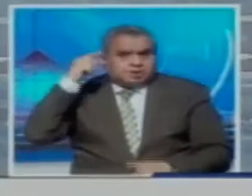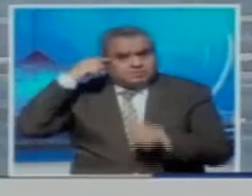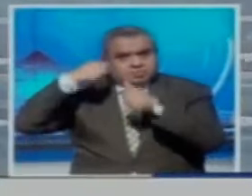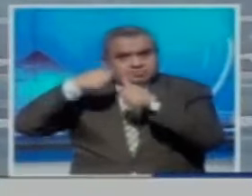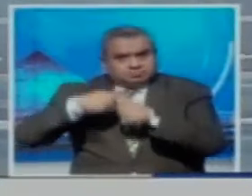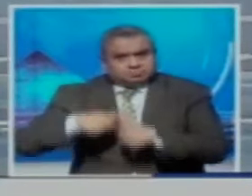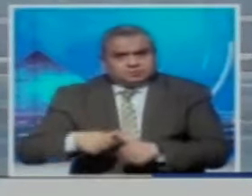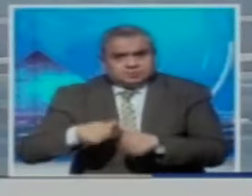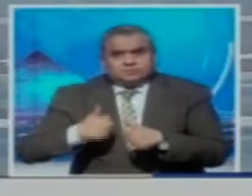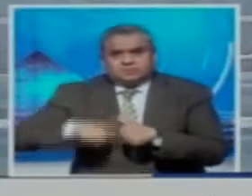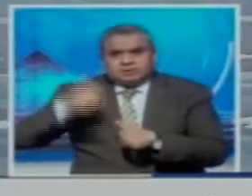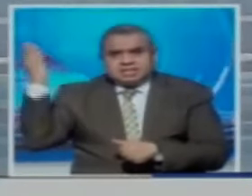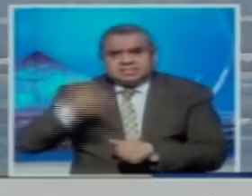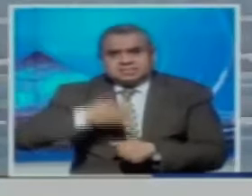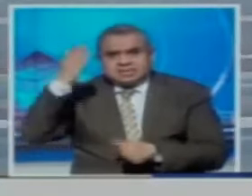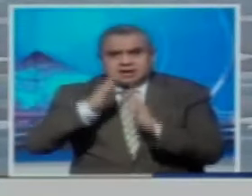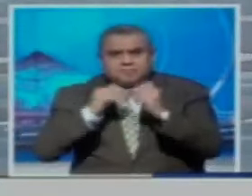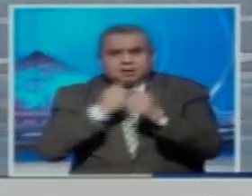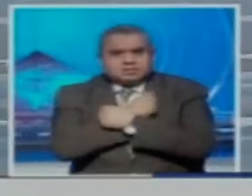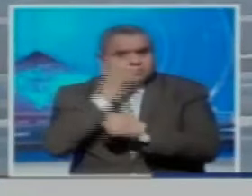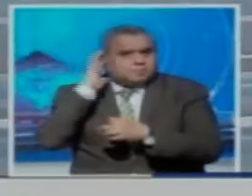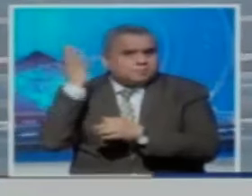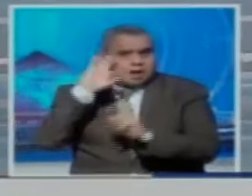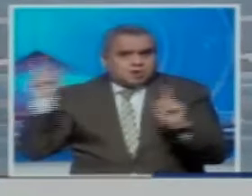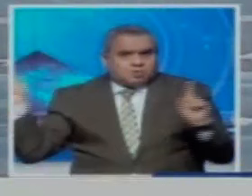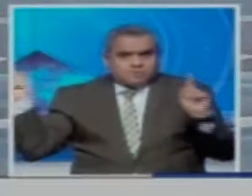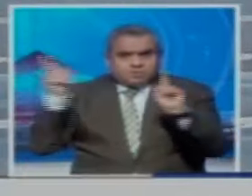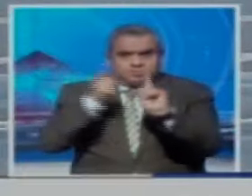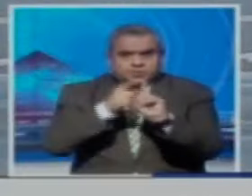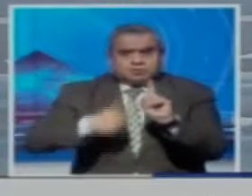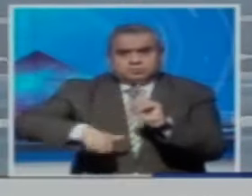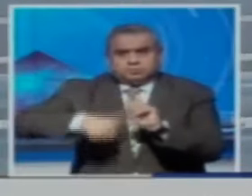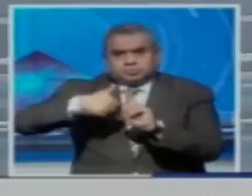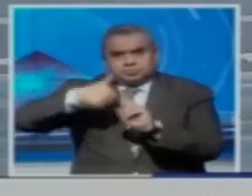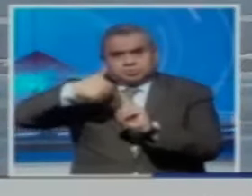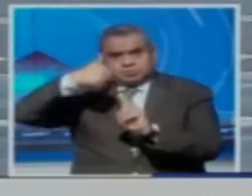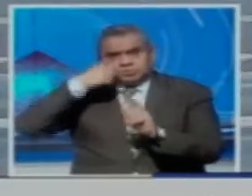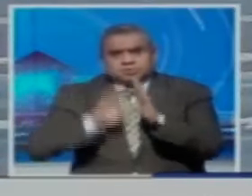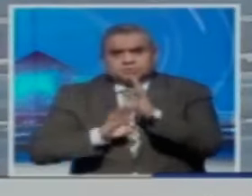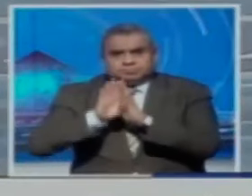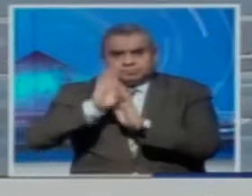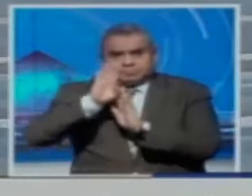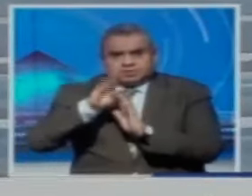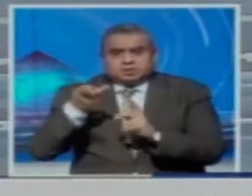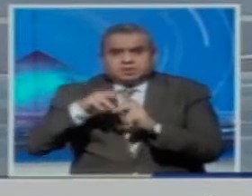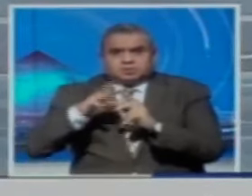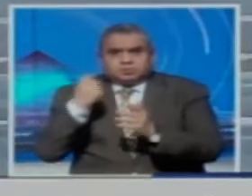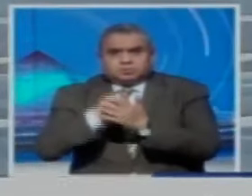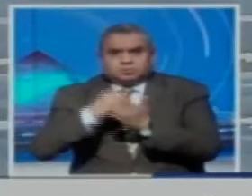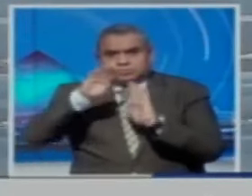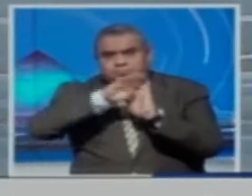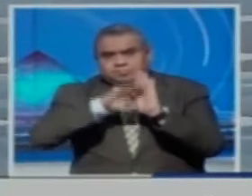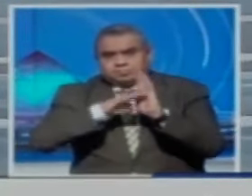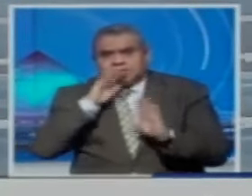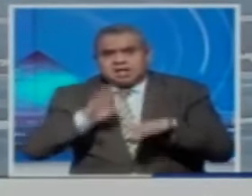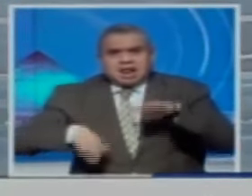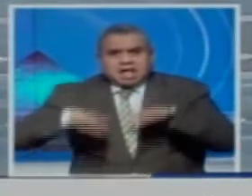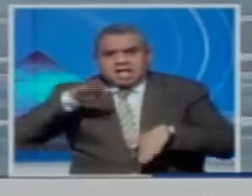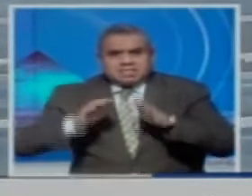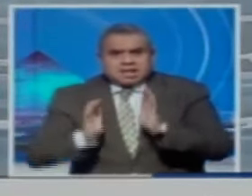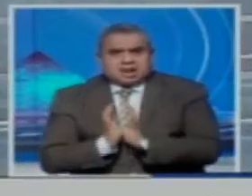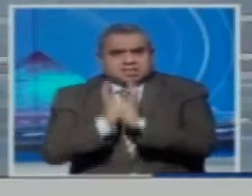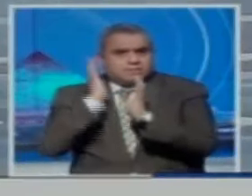نقطة فارقة في التاريخ المصري الحديث وأول الخطوات في طريق الحرية والديمقراطية وإرساء قواعد